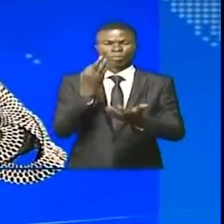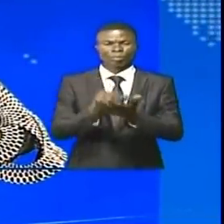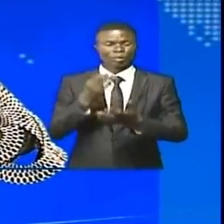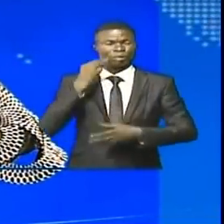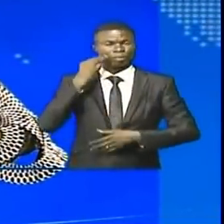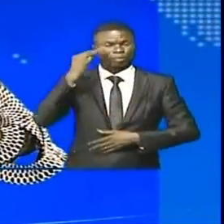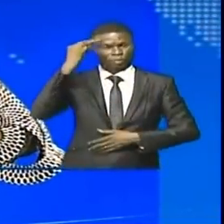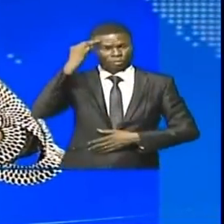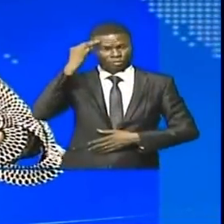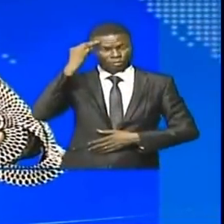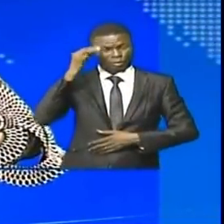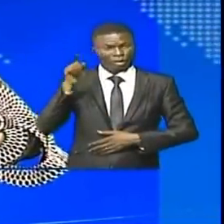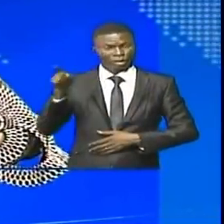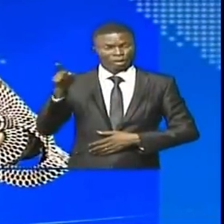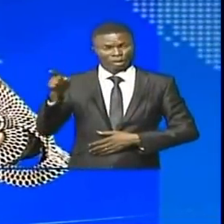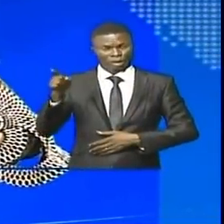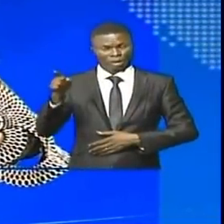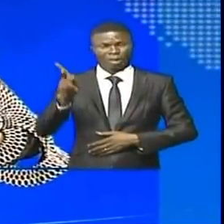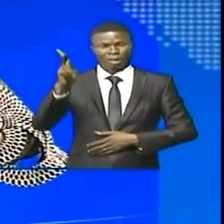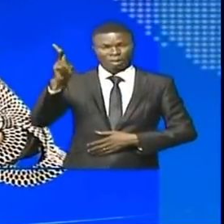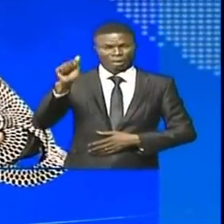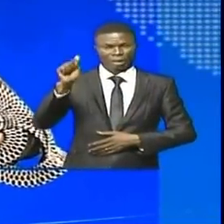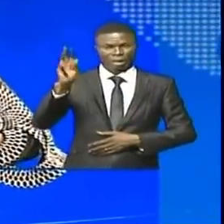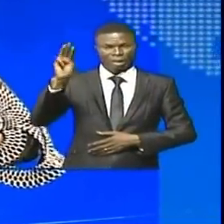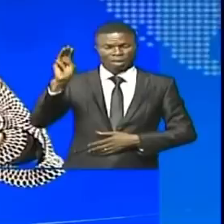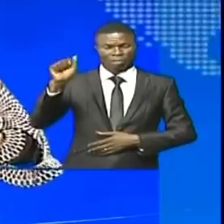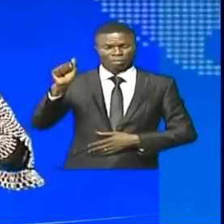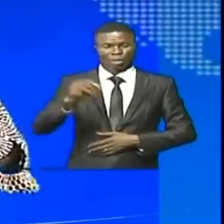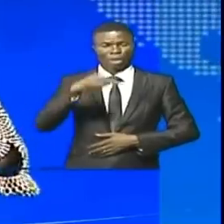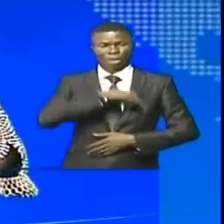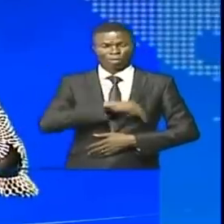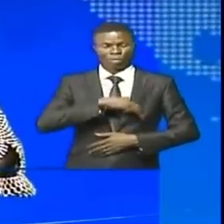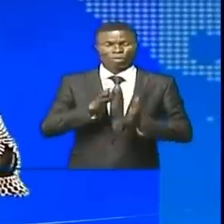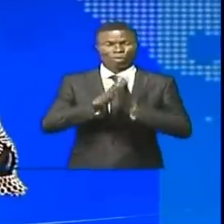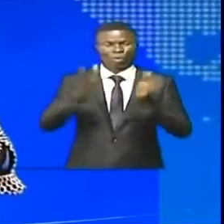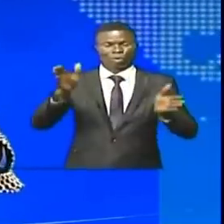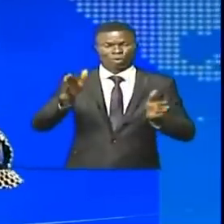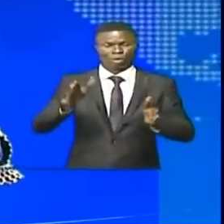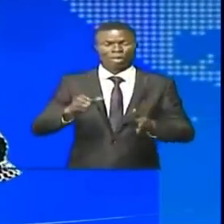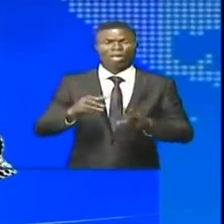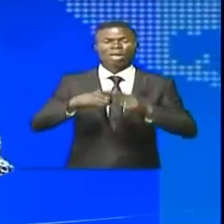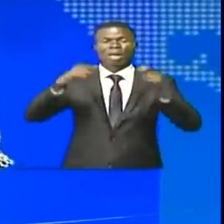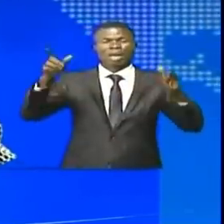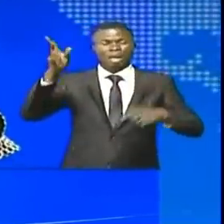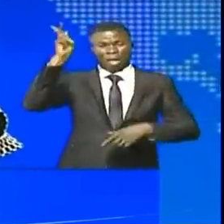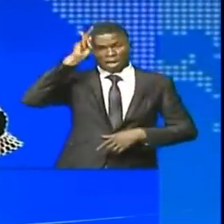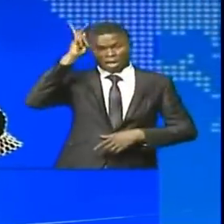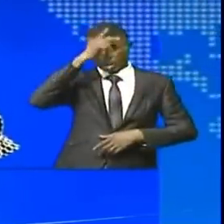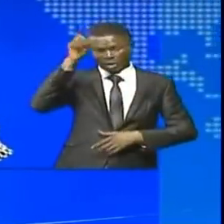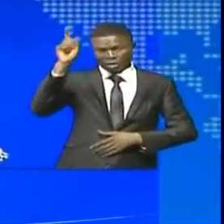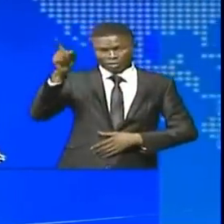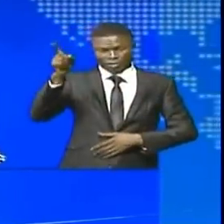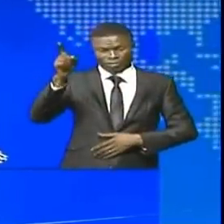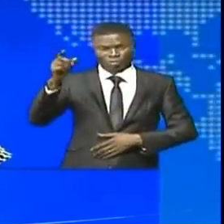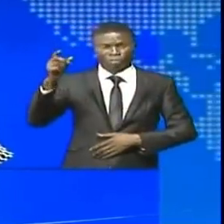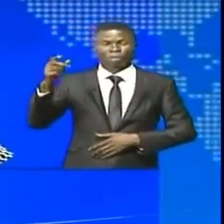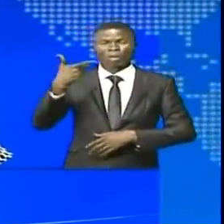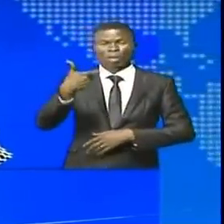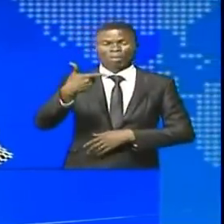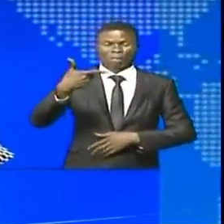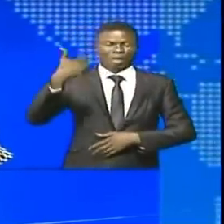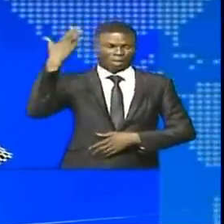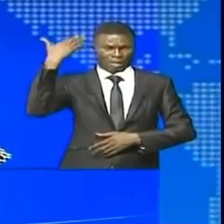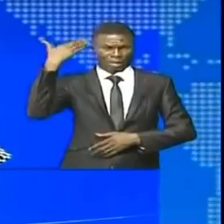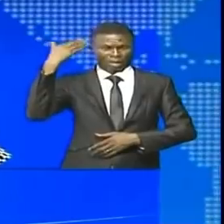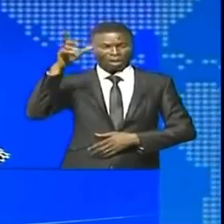gilbert kabanda et omission de officiels dont le grand katanga depuis le mardi dernier à